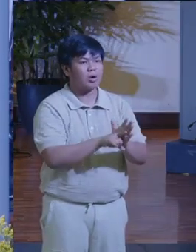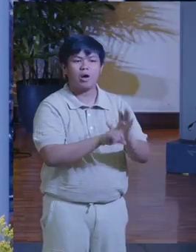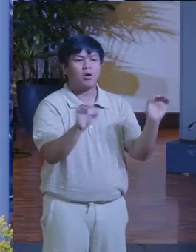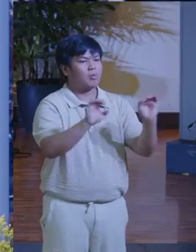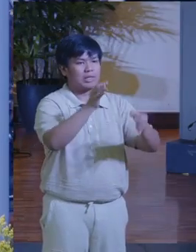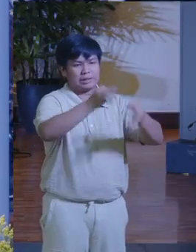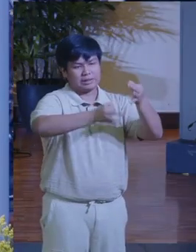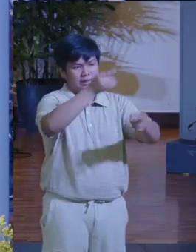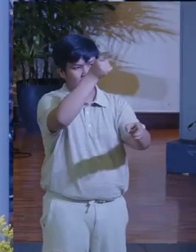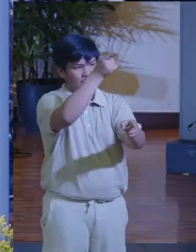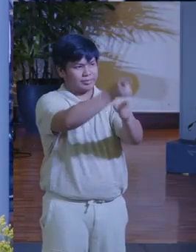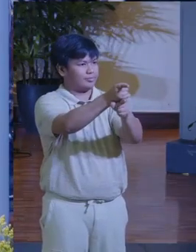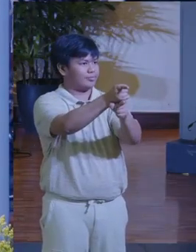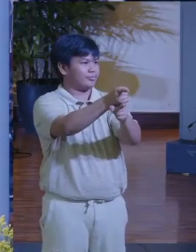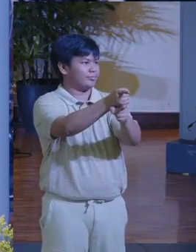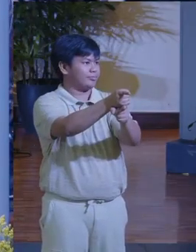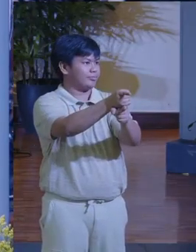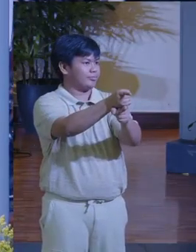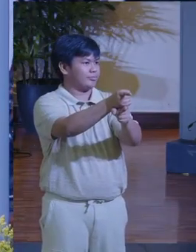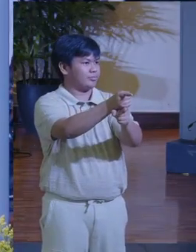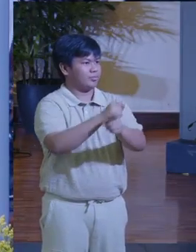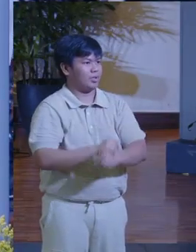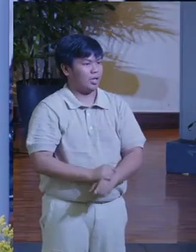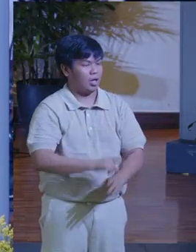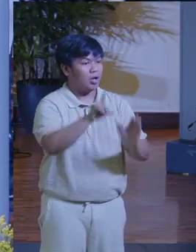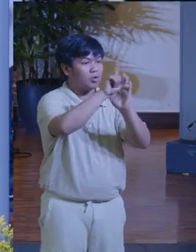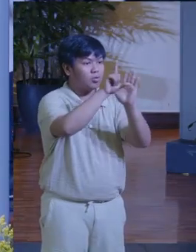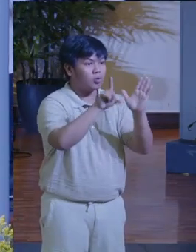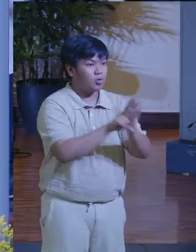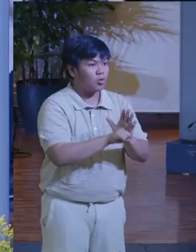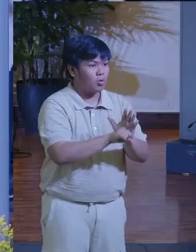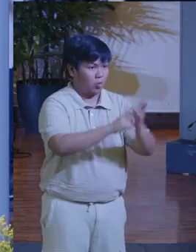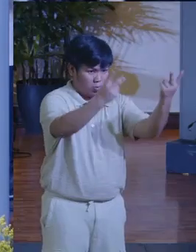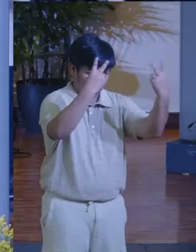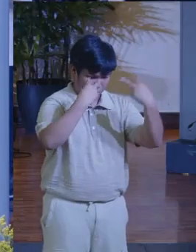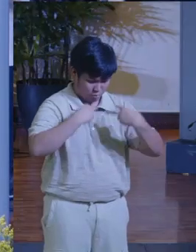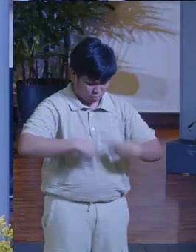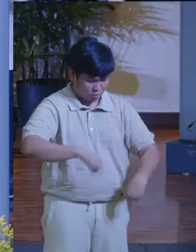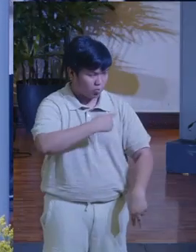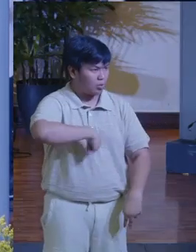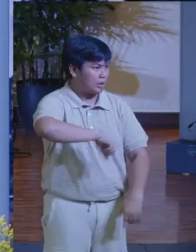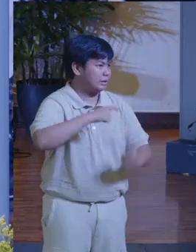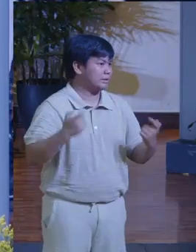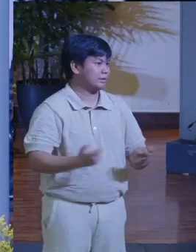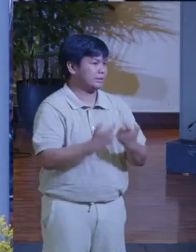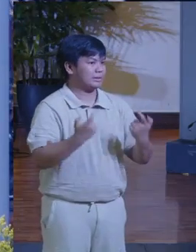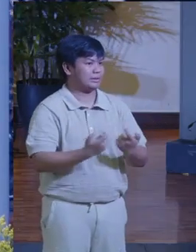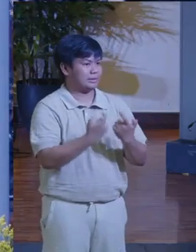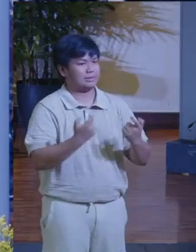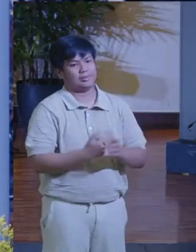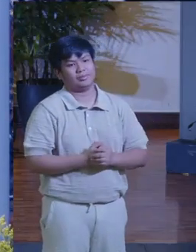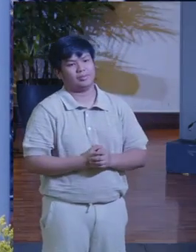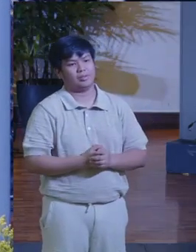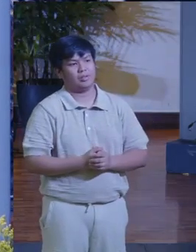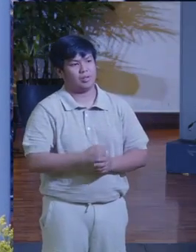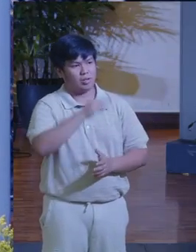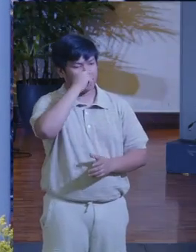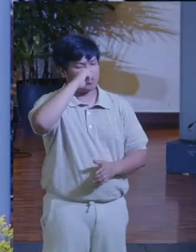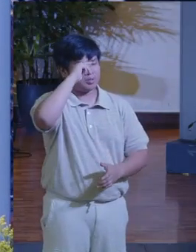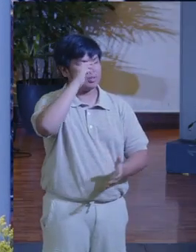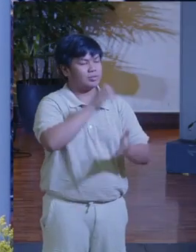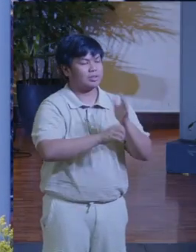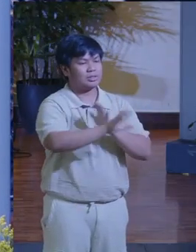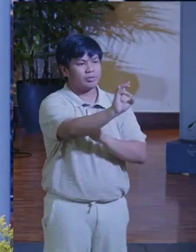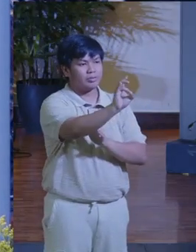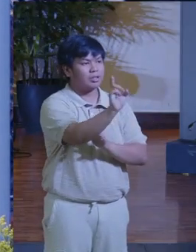in his sight, since through the law comes knowledge of sin. So Romans 7:7, what